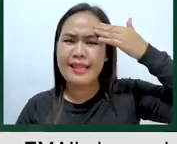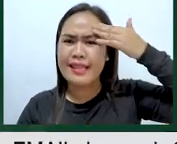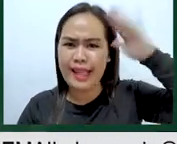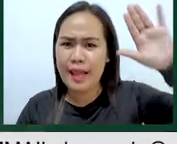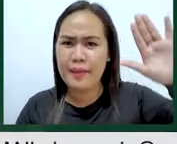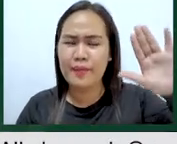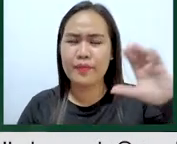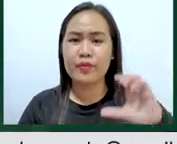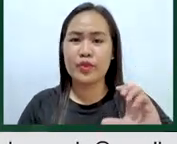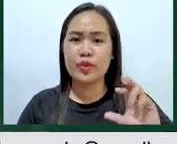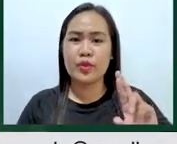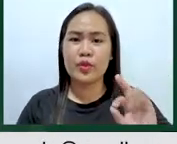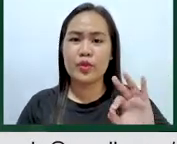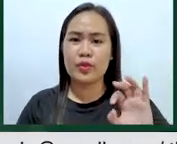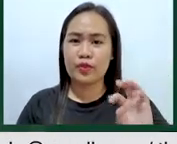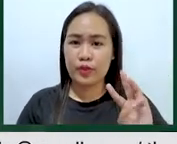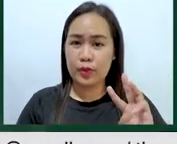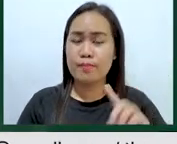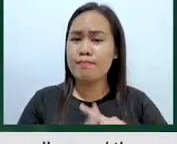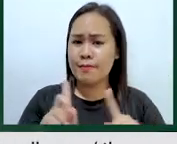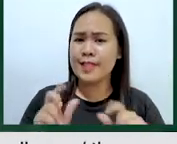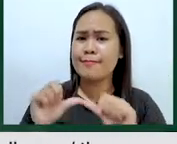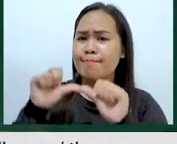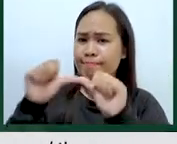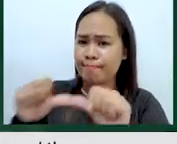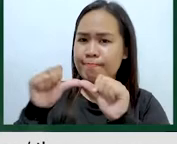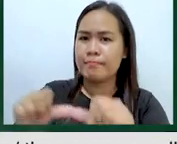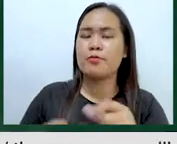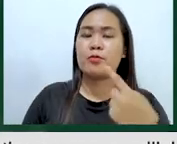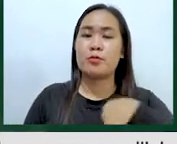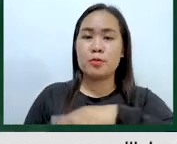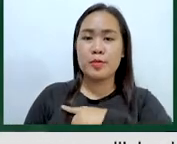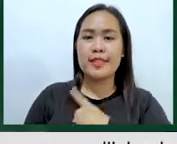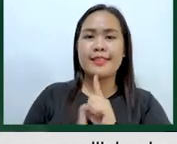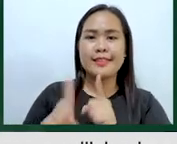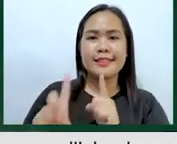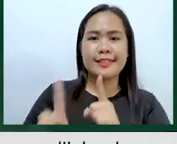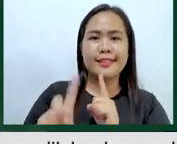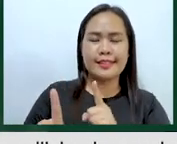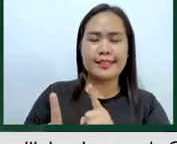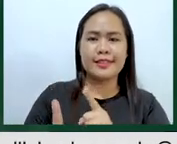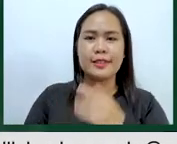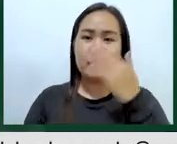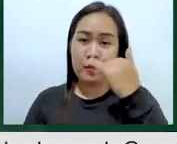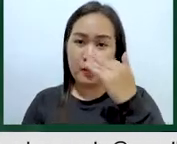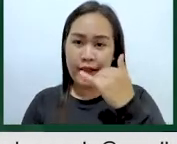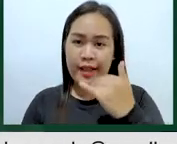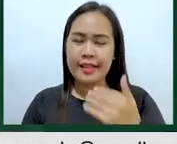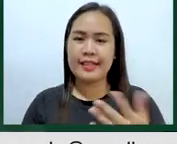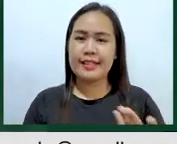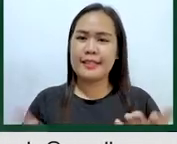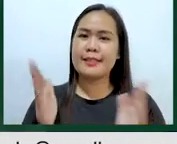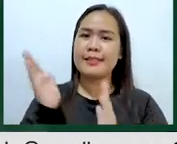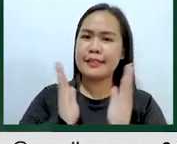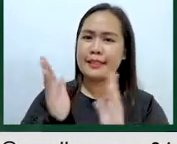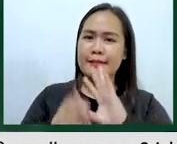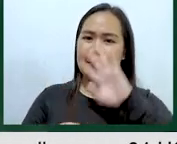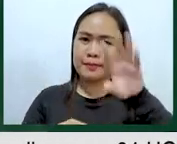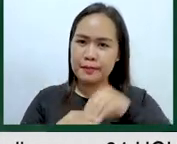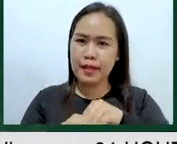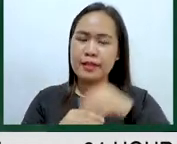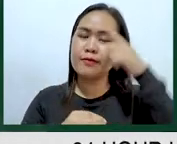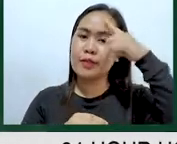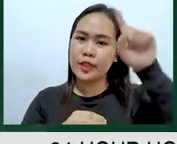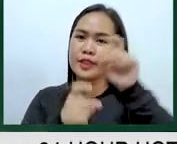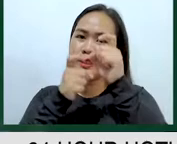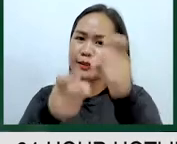okay. Hindi rin naman kami magsasawang sumagot, no? Pag kami hanggang ngayon tinatanong nyo, ano oras po ba ang curfew? Kasama po yan